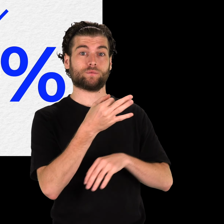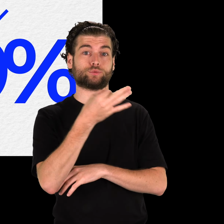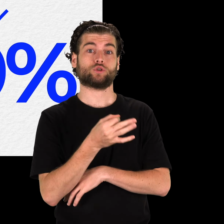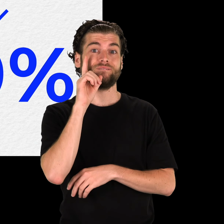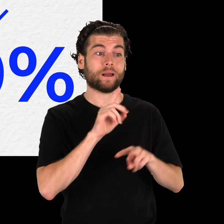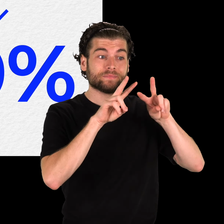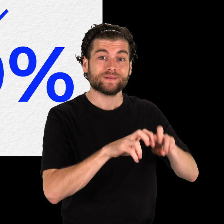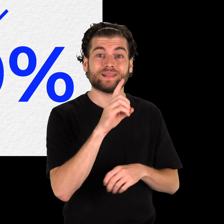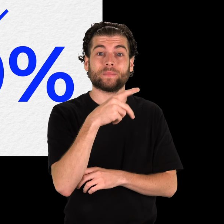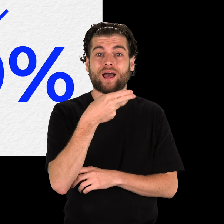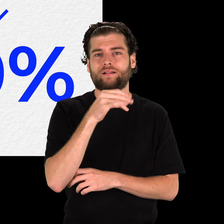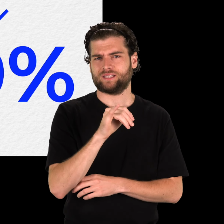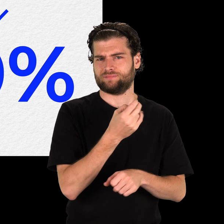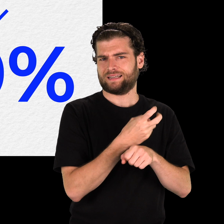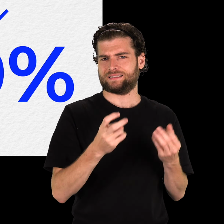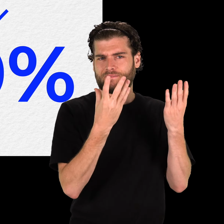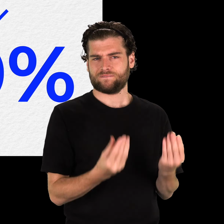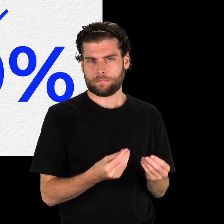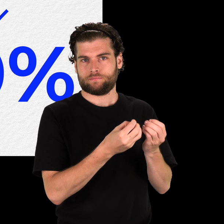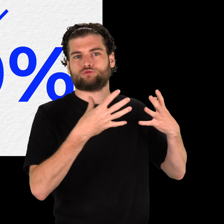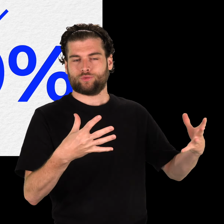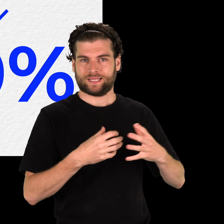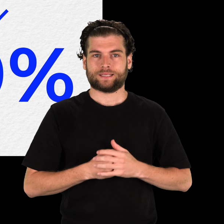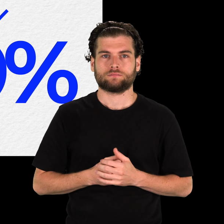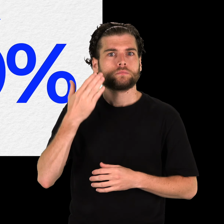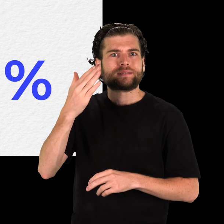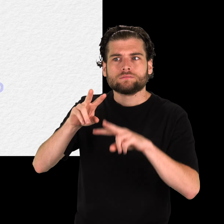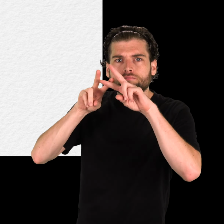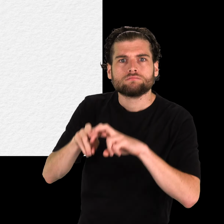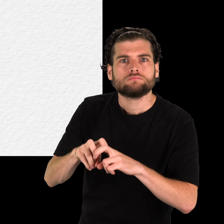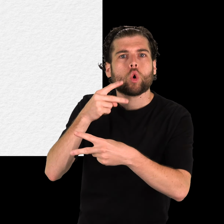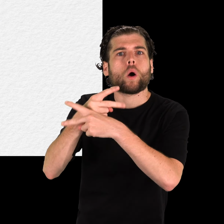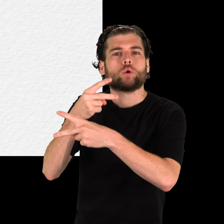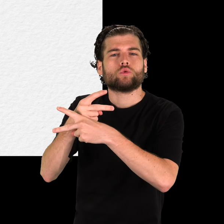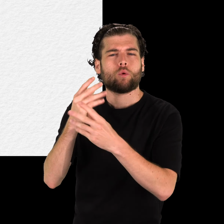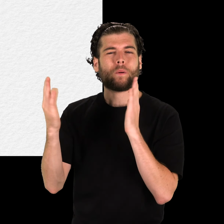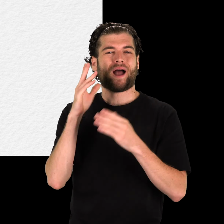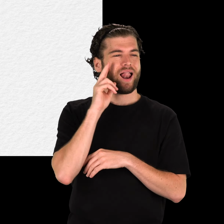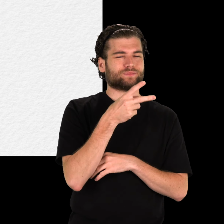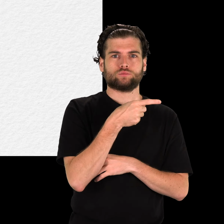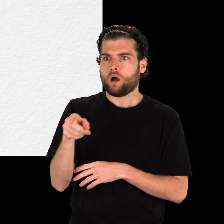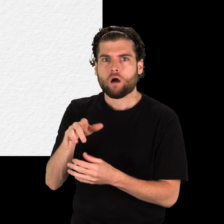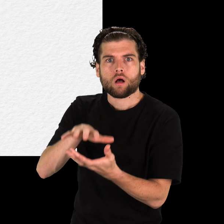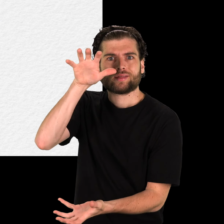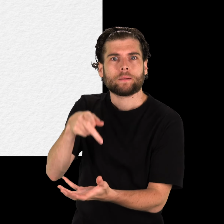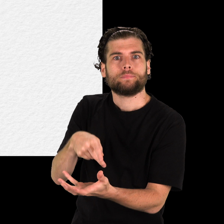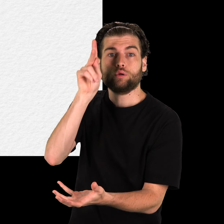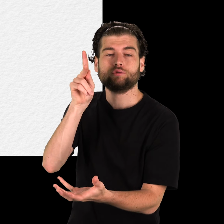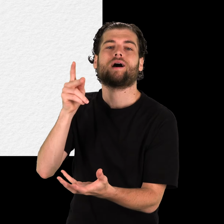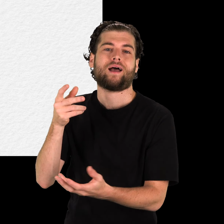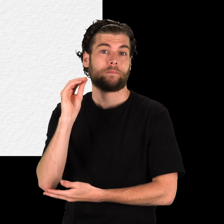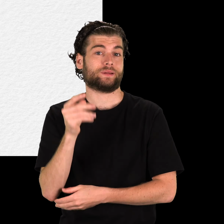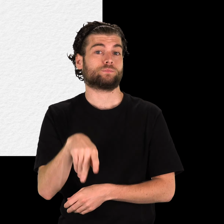pour 99% des femmes qui font le prélèvement du DPNI. Si la quantité de morceaux du chromosome étudié est plus élevée